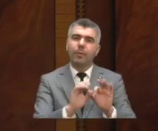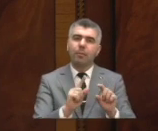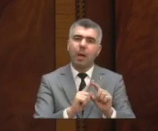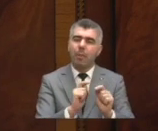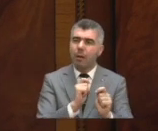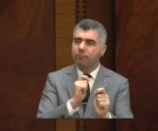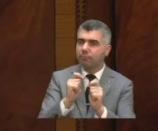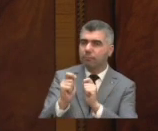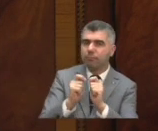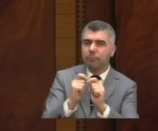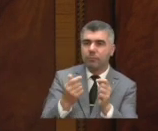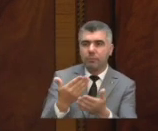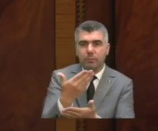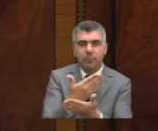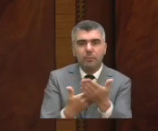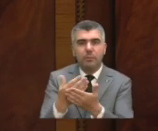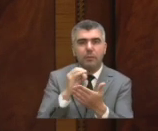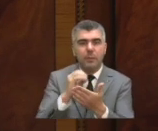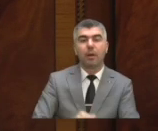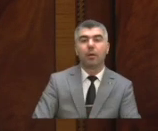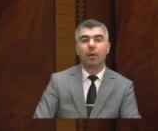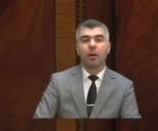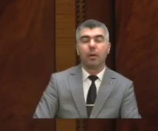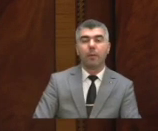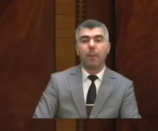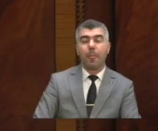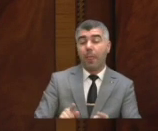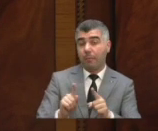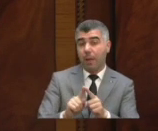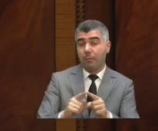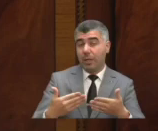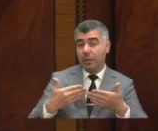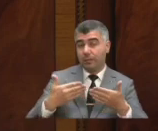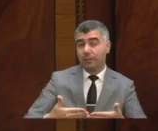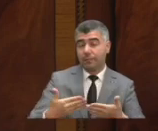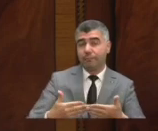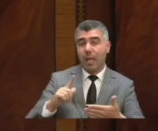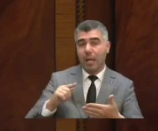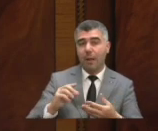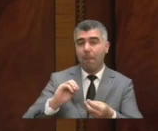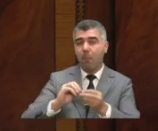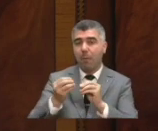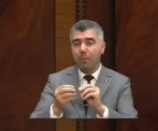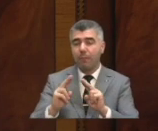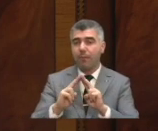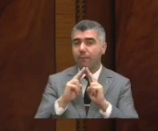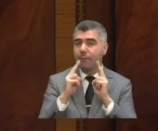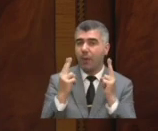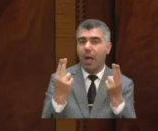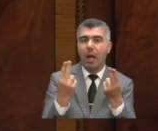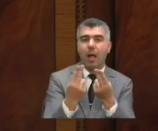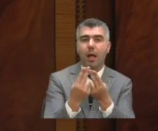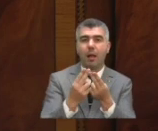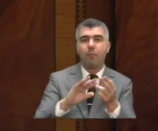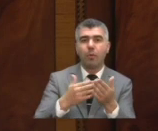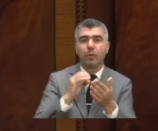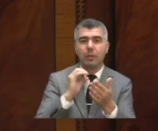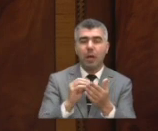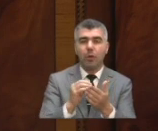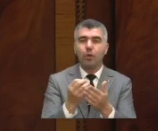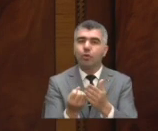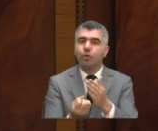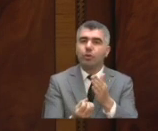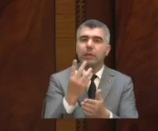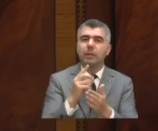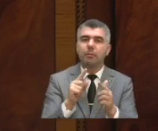اكبر واقوى في وقت يحتدم فيها الصراع العالمي في اتجاه ترتيب خارطه دولي